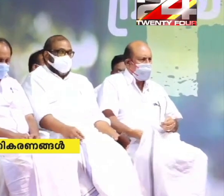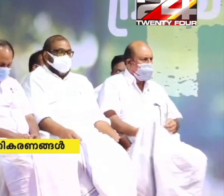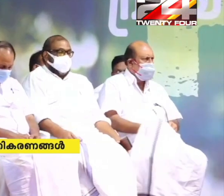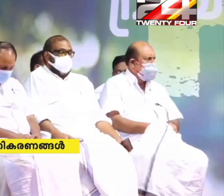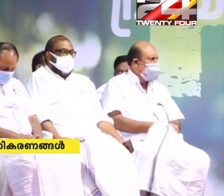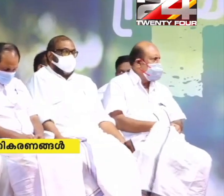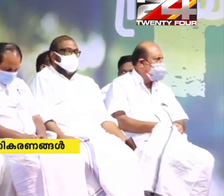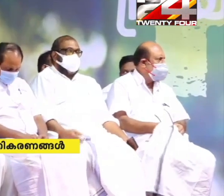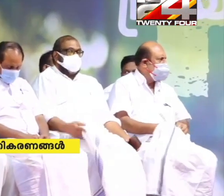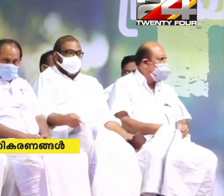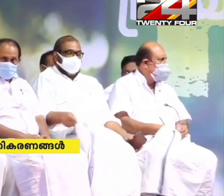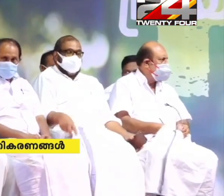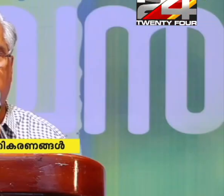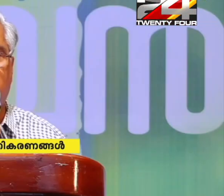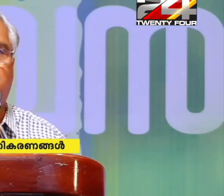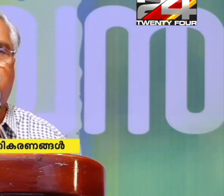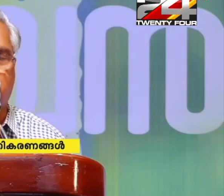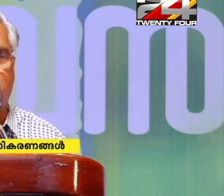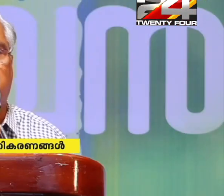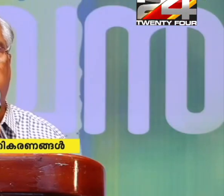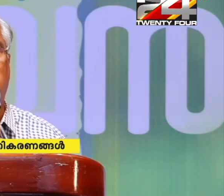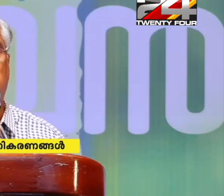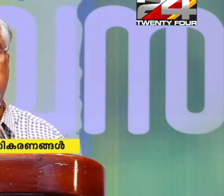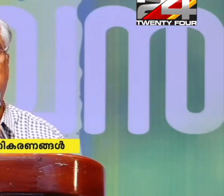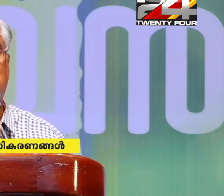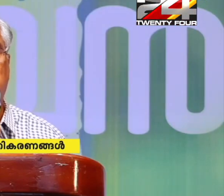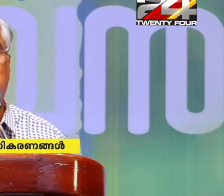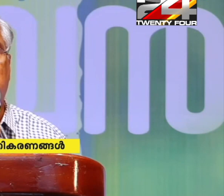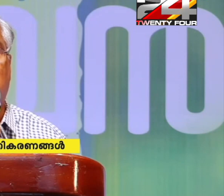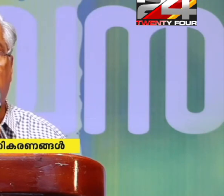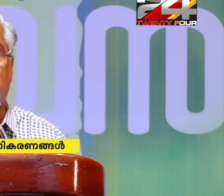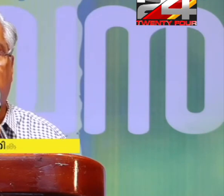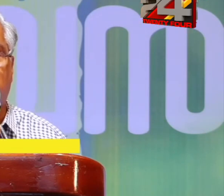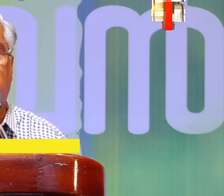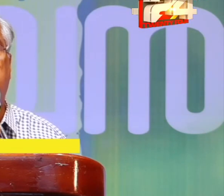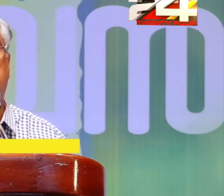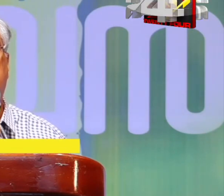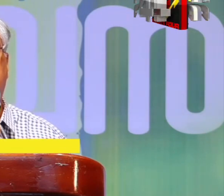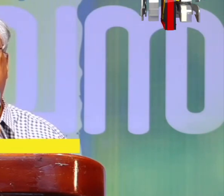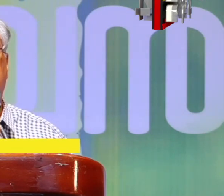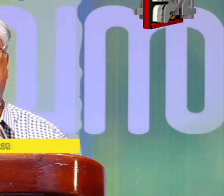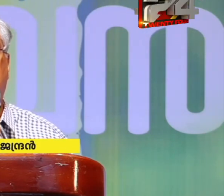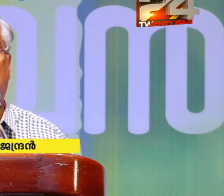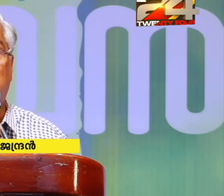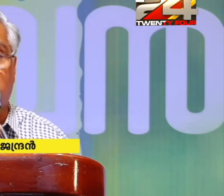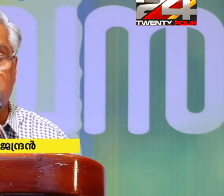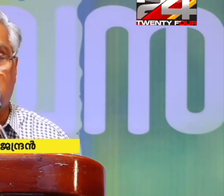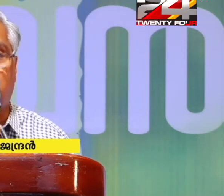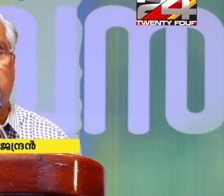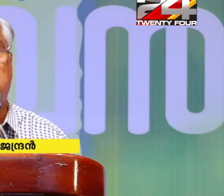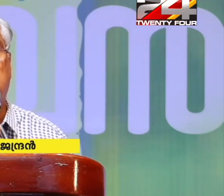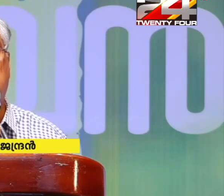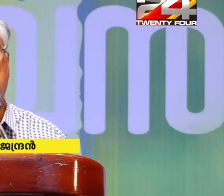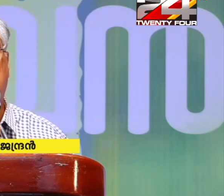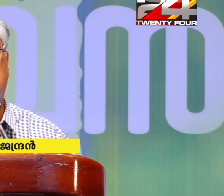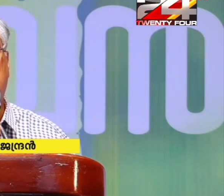എല്ലായിടത്തും ഇടതുപക്ഷത്തിന് വരാൻ കഴിയില്ലെന്നും കാനം പറഞ്ഞു. ബിനോയ് വിശ്വത്തിന്റേത് അദ്ദേഹത്തിന്റെ അഭിപ്രായമെന്ന് സി പി എം സംസ്ഥാന സെക്രട്ടറി കോടിയേരി ബാലകൃഷ്ണൻ പ്രതികരിച്ചു.